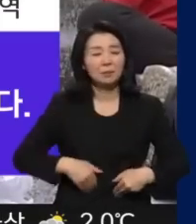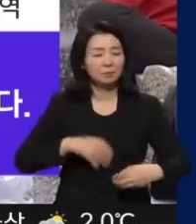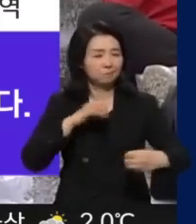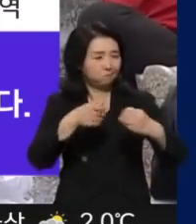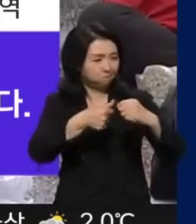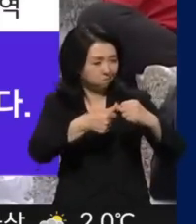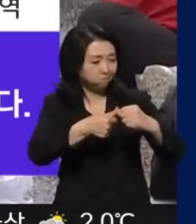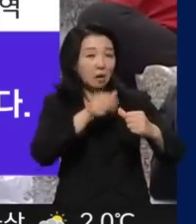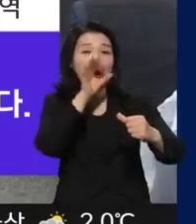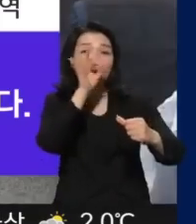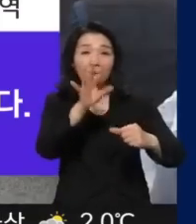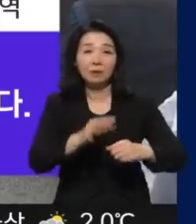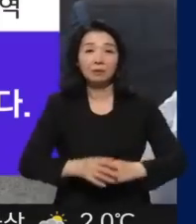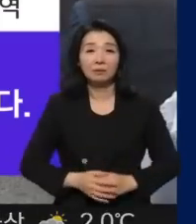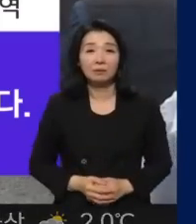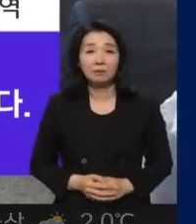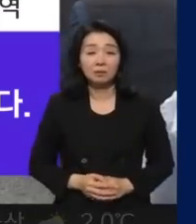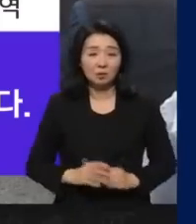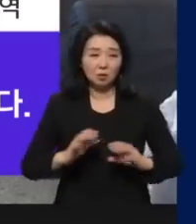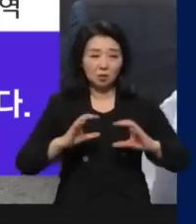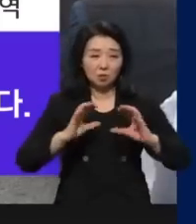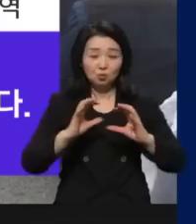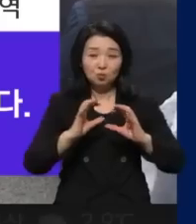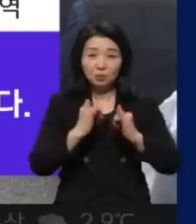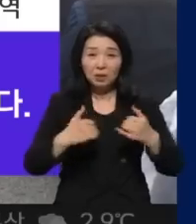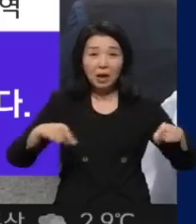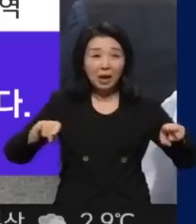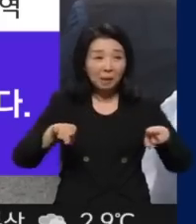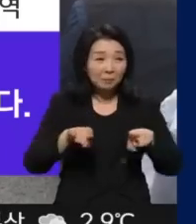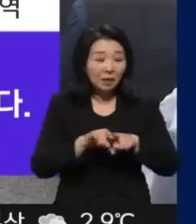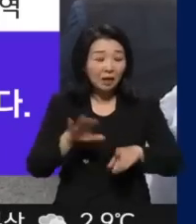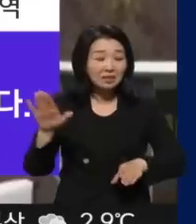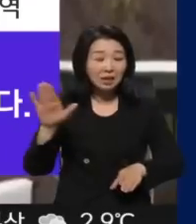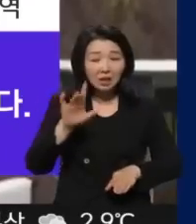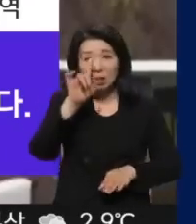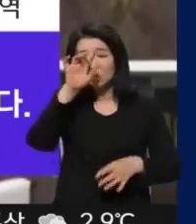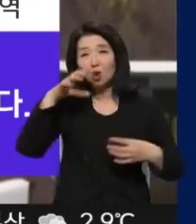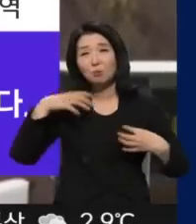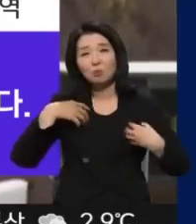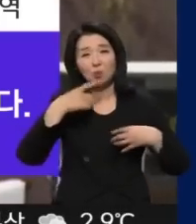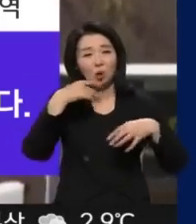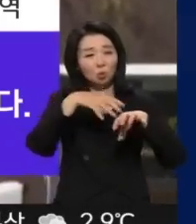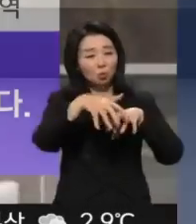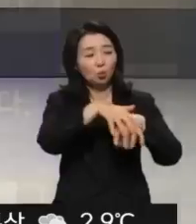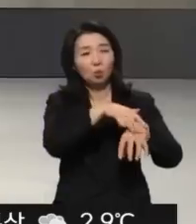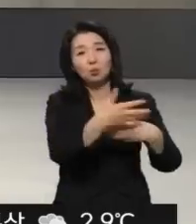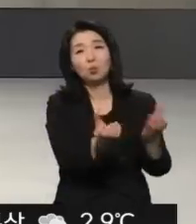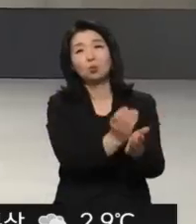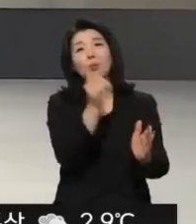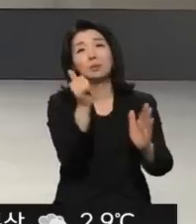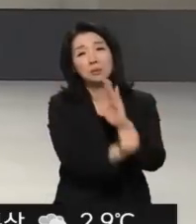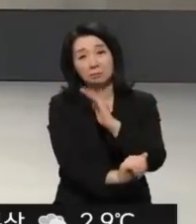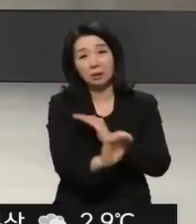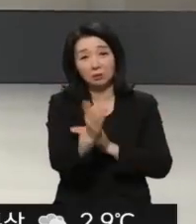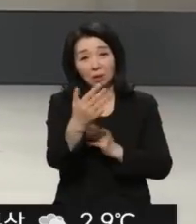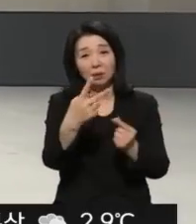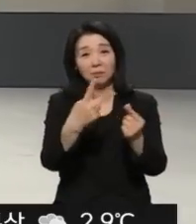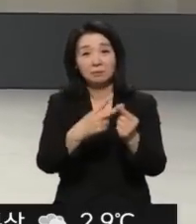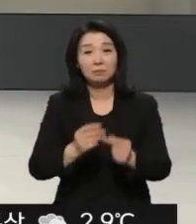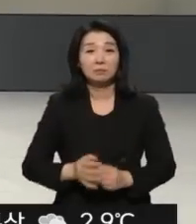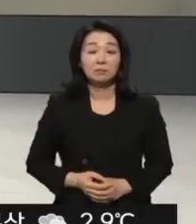됩니다. 국민과 함께하지 않으면 정부도 노조도 실패합니다. 네, 두 번째